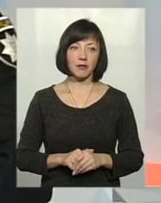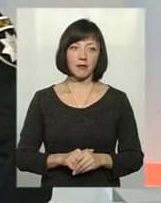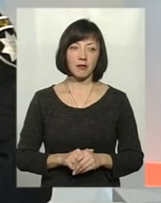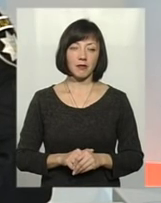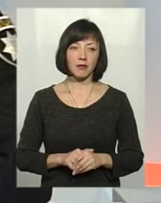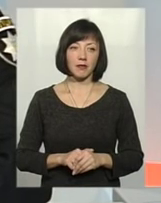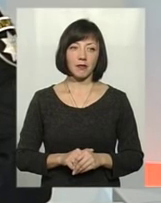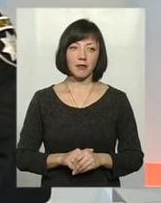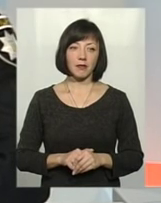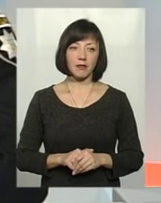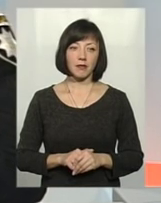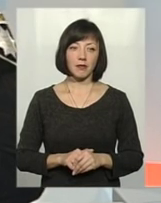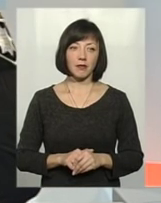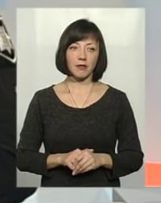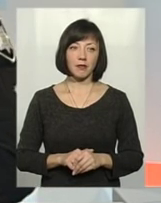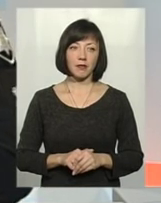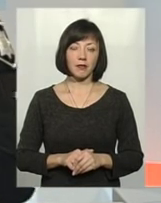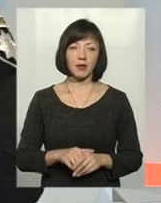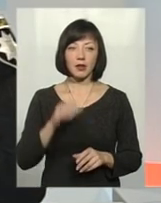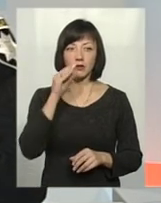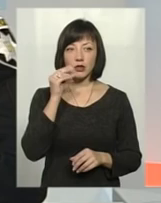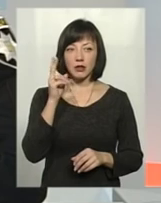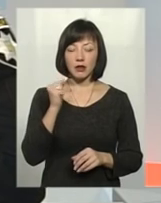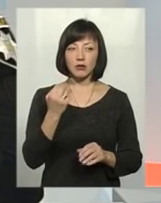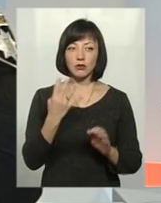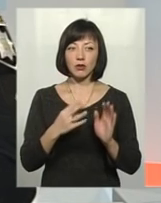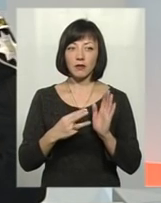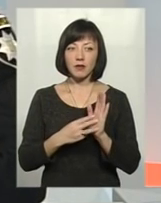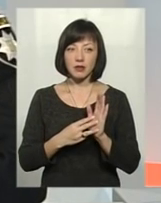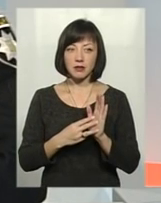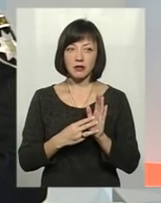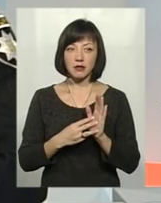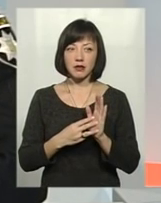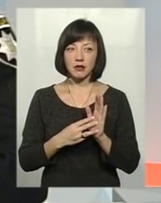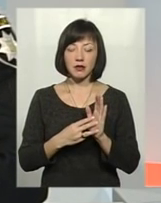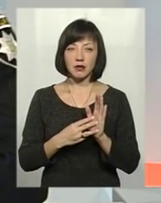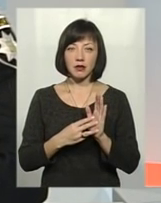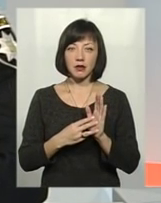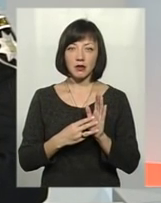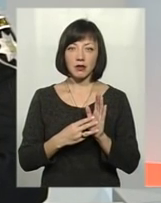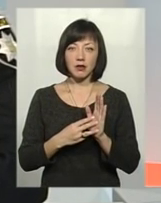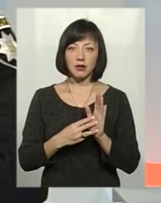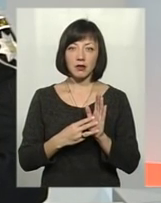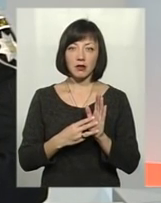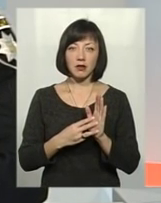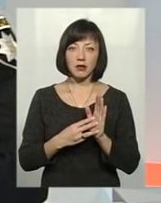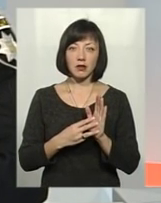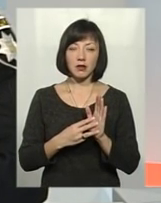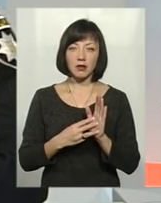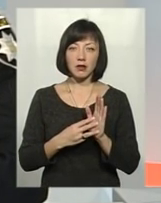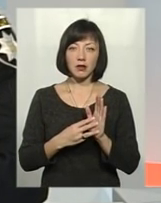Мабуть, абонент щось путає. Шевченка, 48, може інша адреса. Це ми говоримо